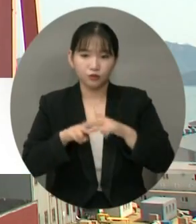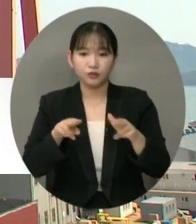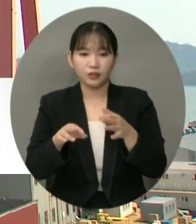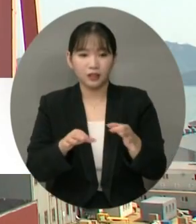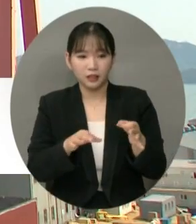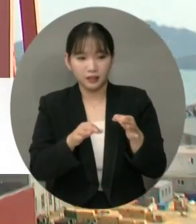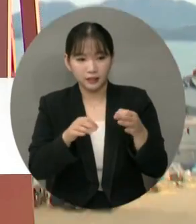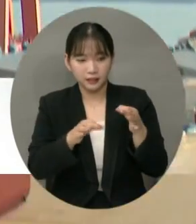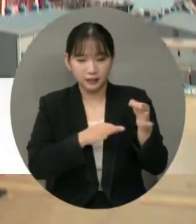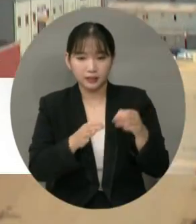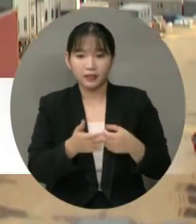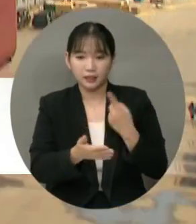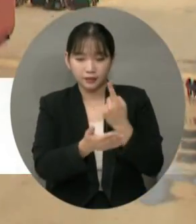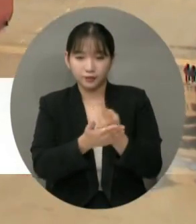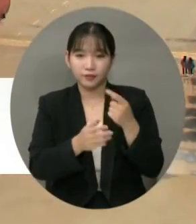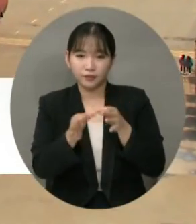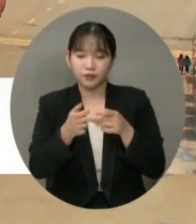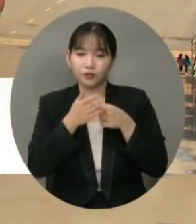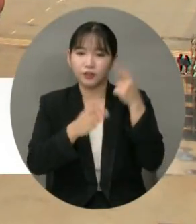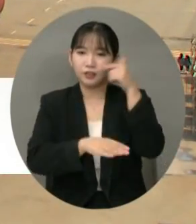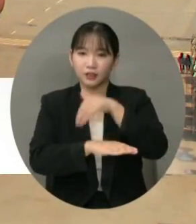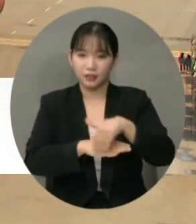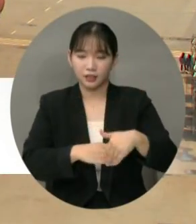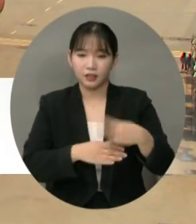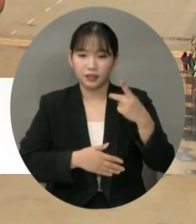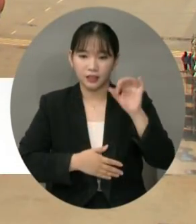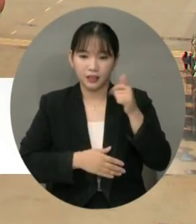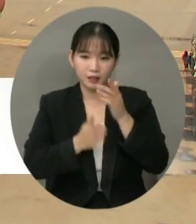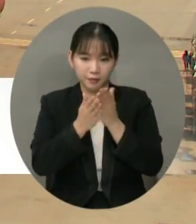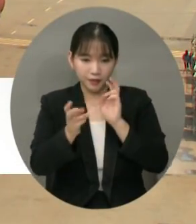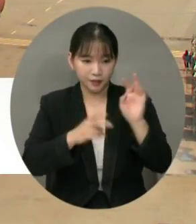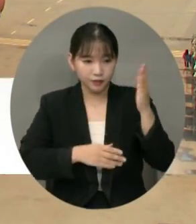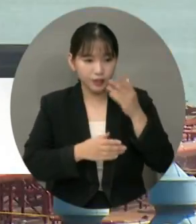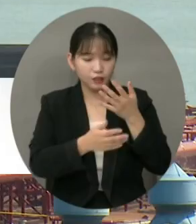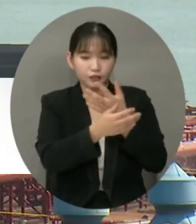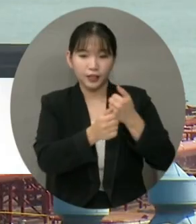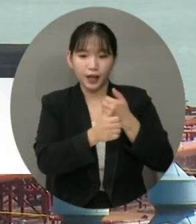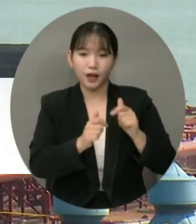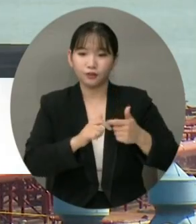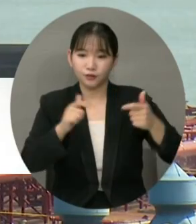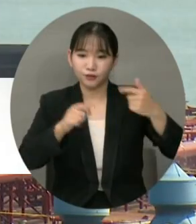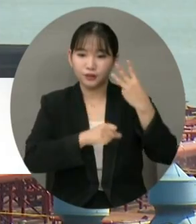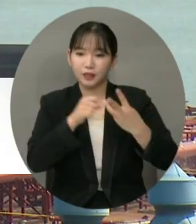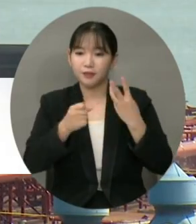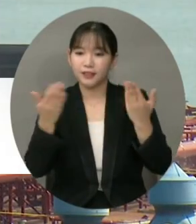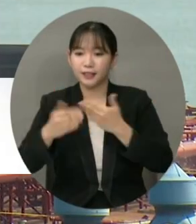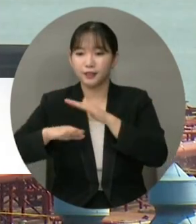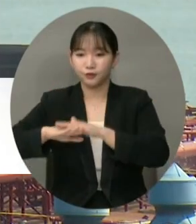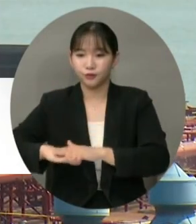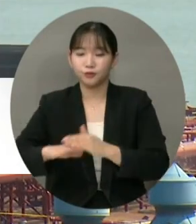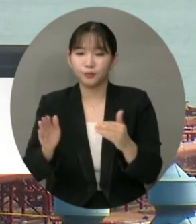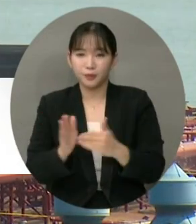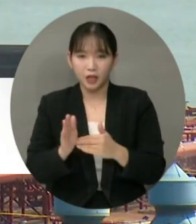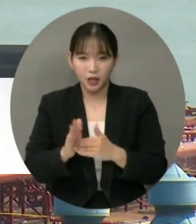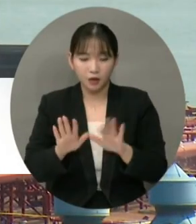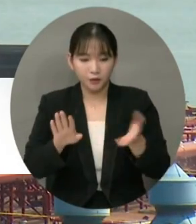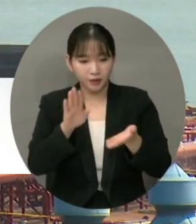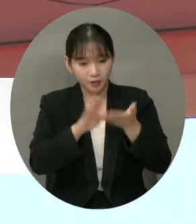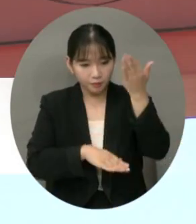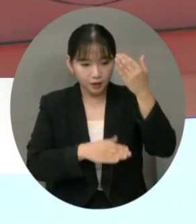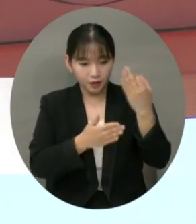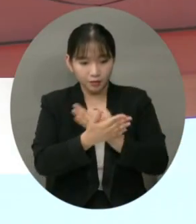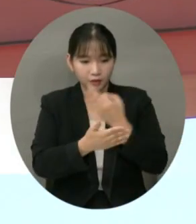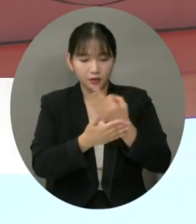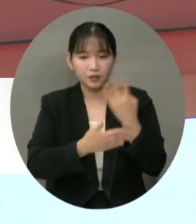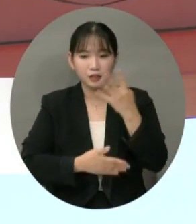상장을 추진할 예정입니다 대한 조선은 최근 수주 항으로 3년분 일감을 보유하고 올상반기 매출